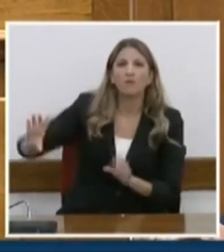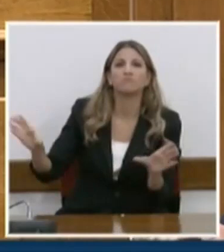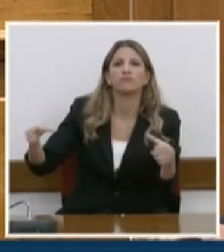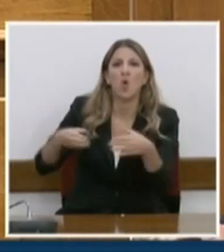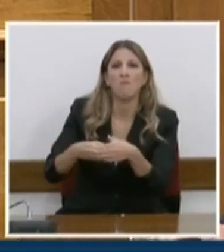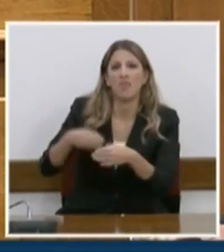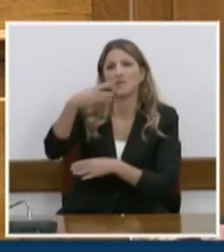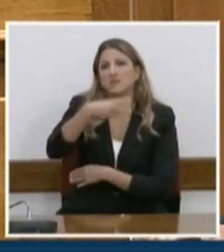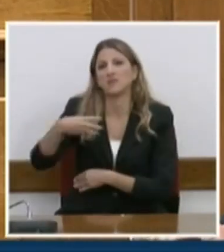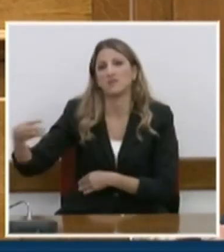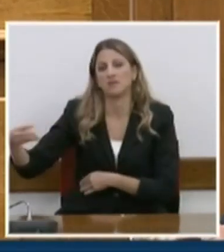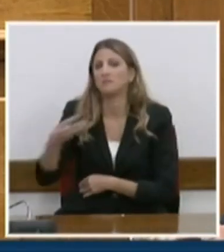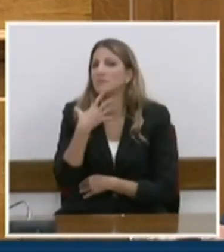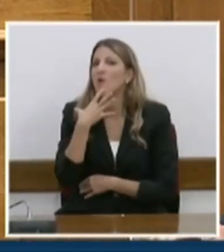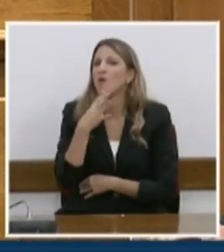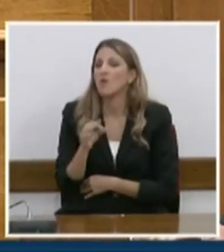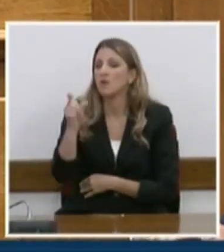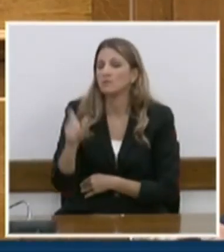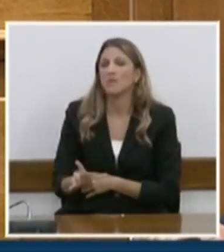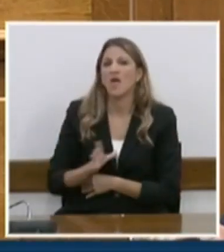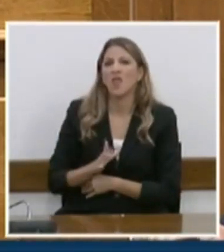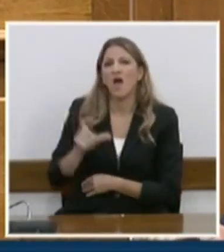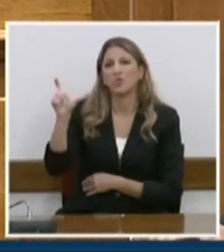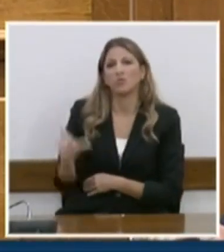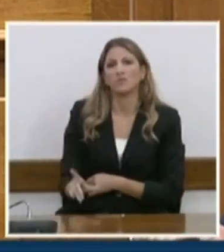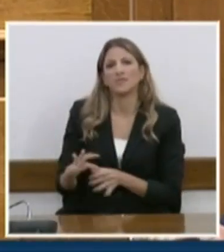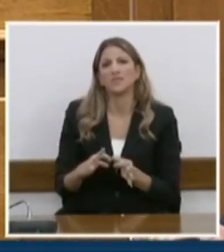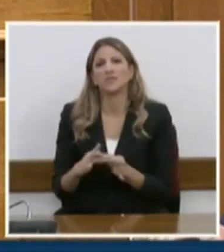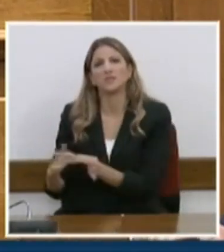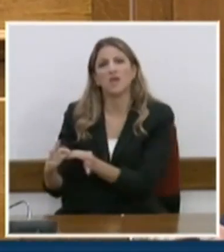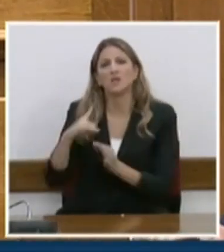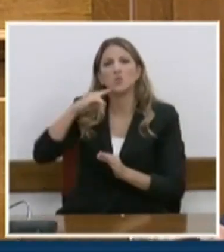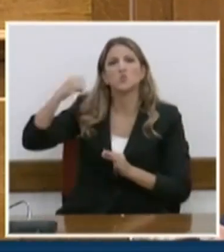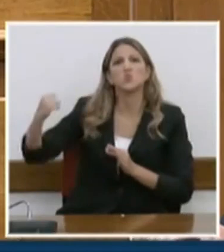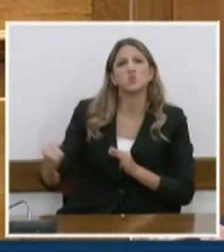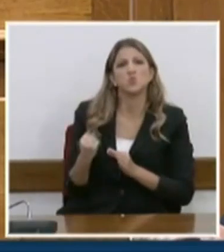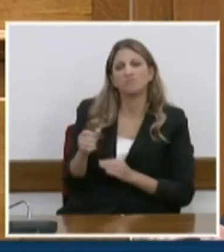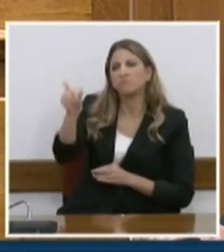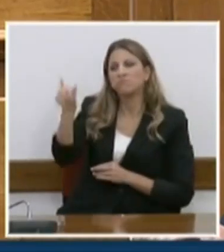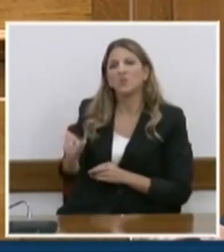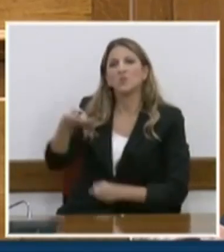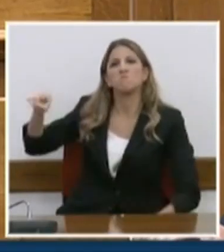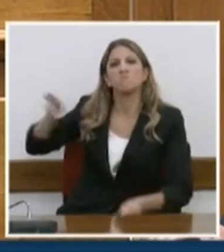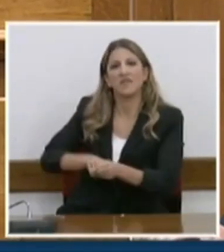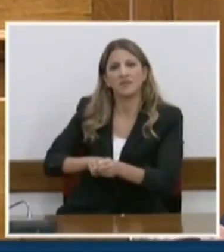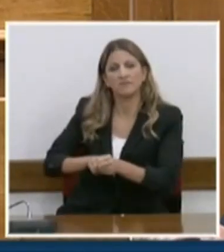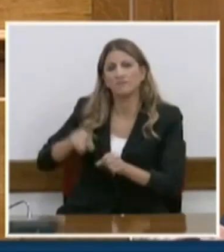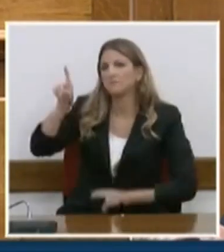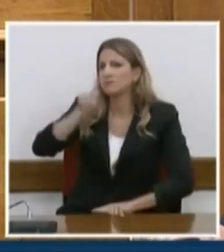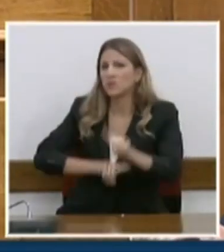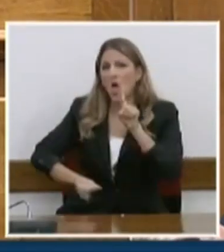χαμό ενός τενού μου συνεργάτη, αλλά και ενός σπουδαίου ανθρώπου, του Ολυμπιονίκη μας, του Αλέξανδρου του Νικολαίδη, που